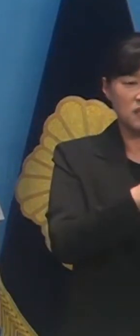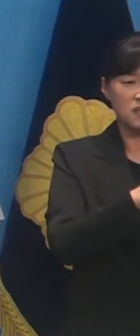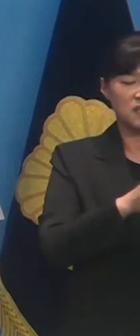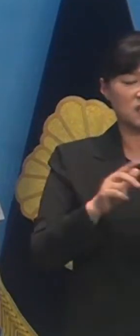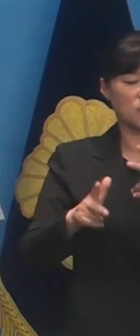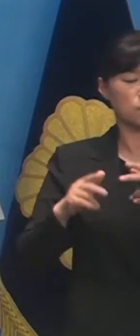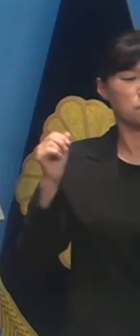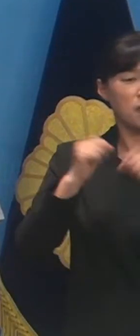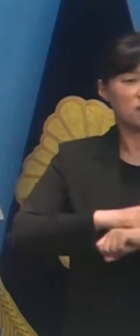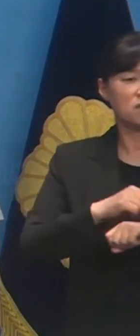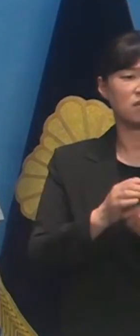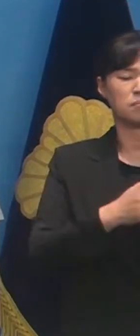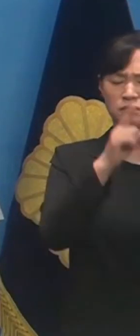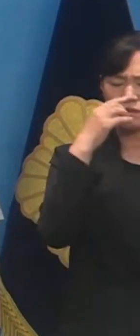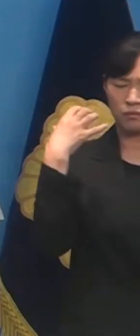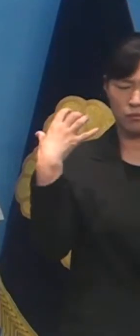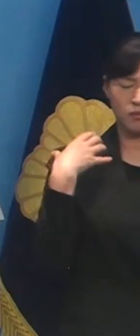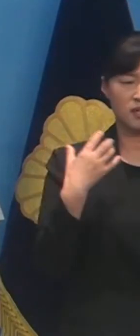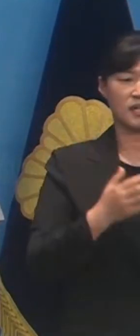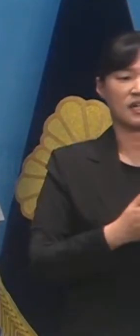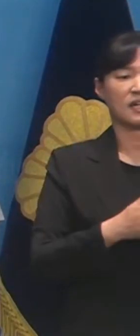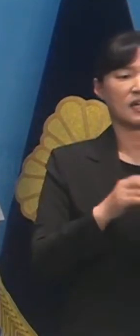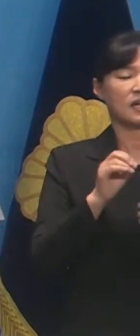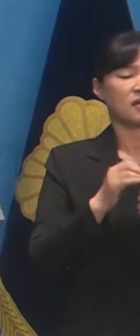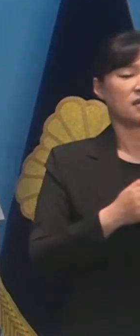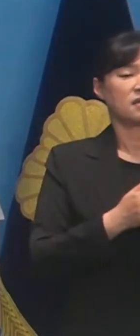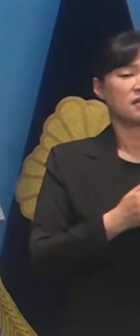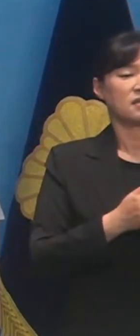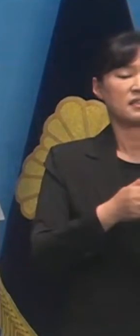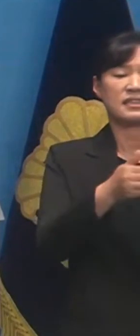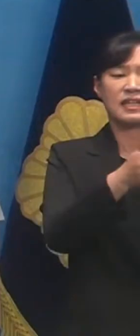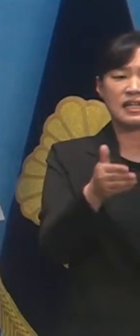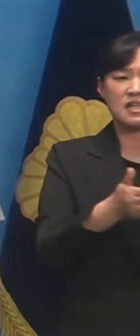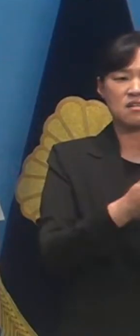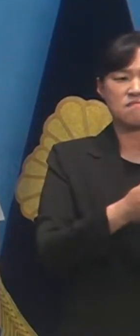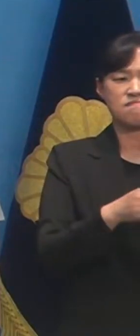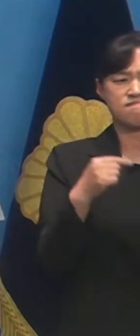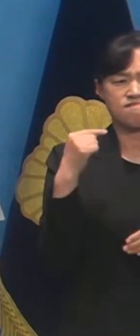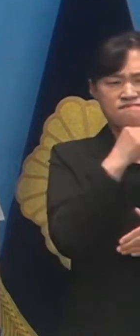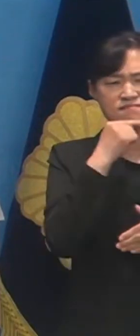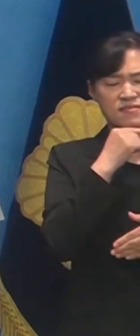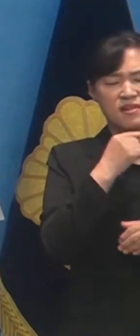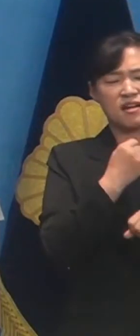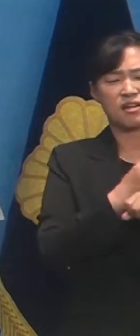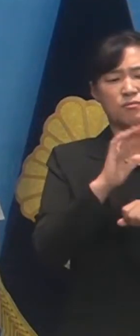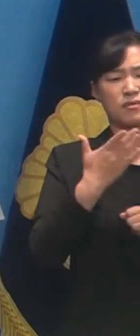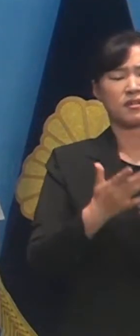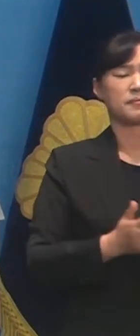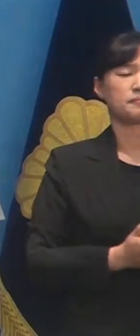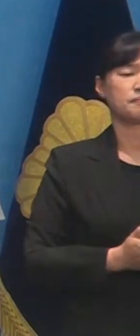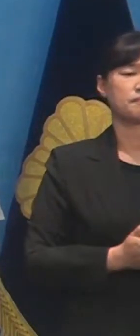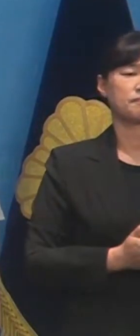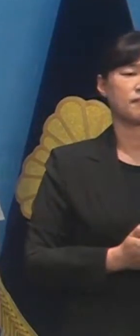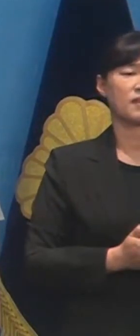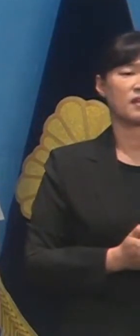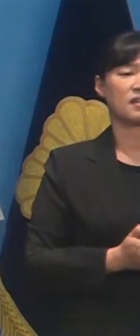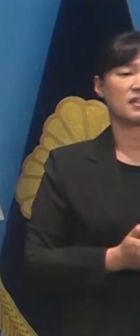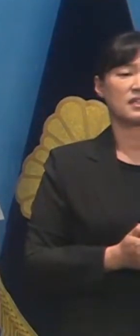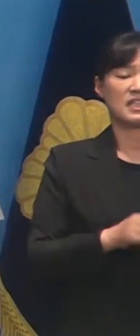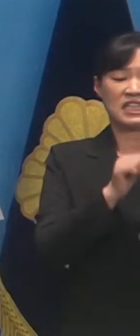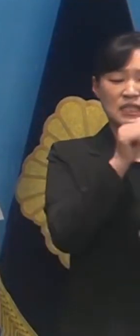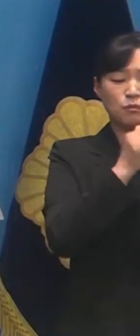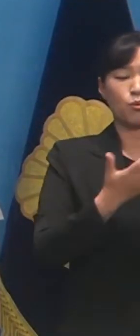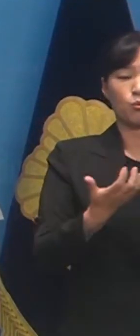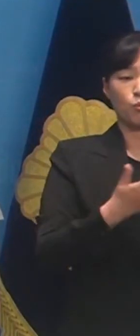주범이라면 정부와 집권 여당이 단호한 조치를 취해 주셔야 합니다. 길게 이야기하지 않겠습니다. 우리